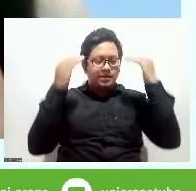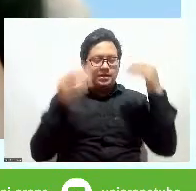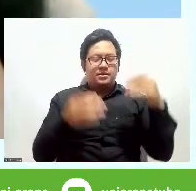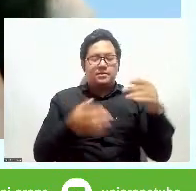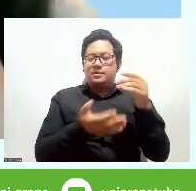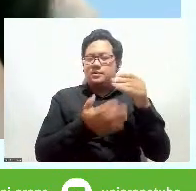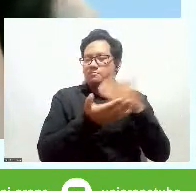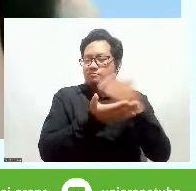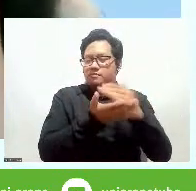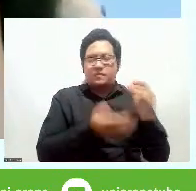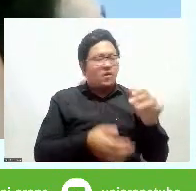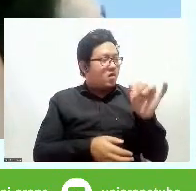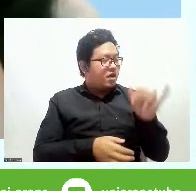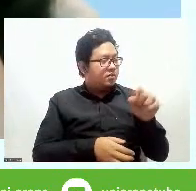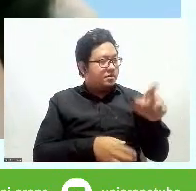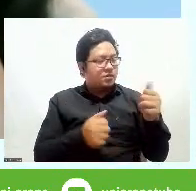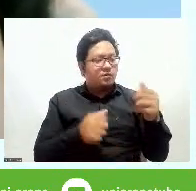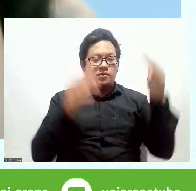teman-teman deh